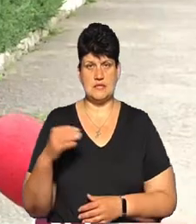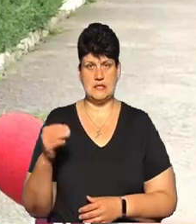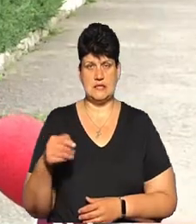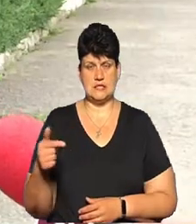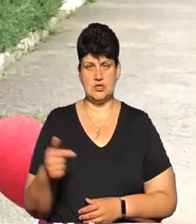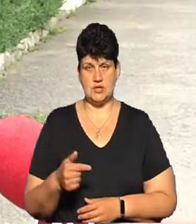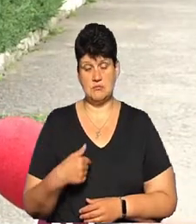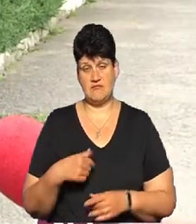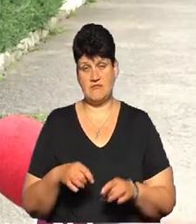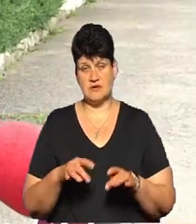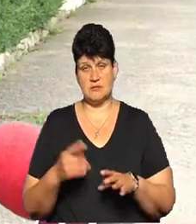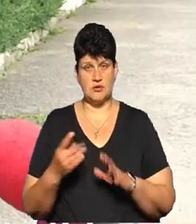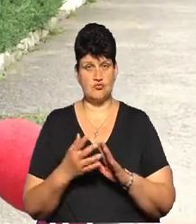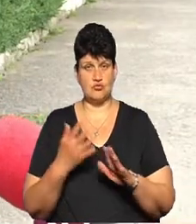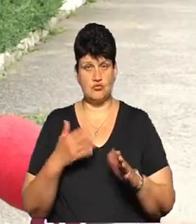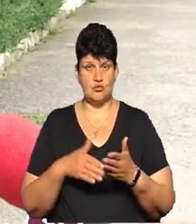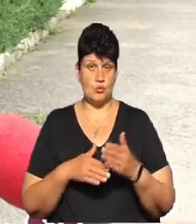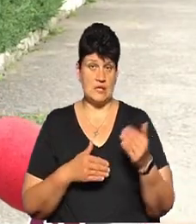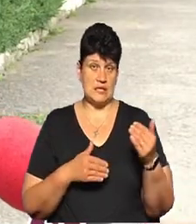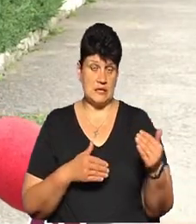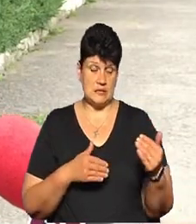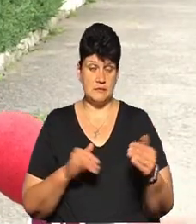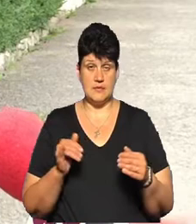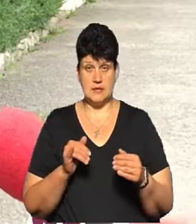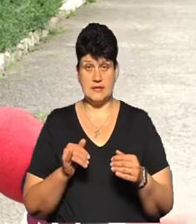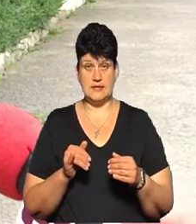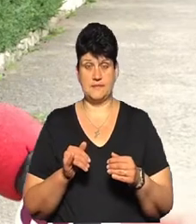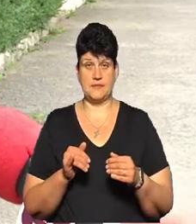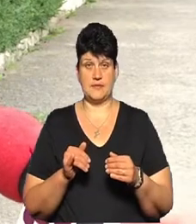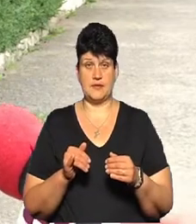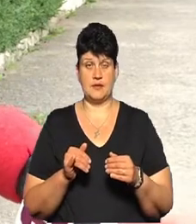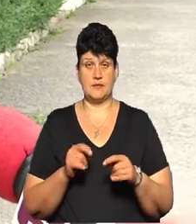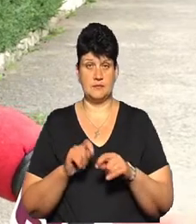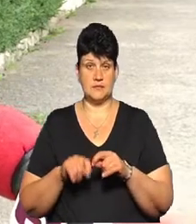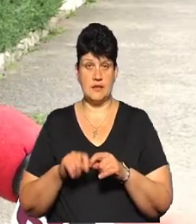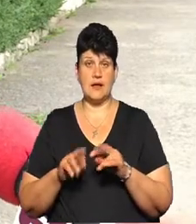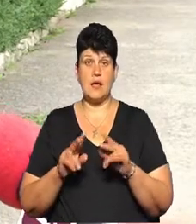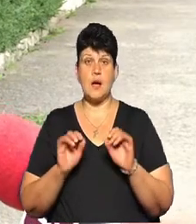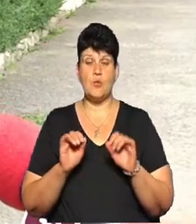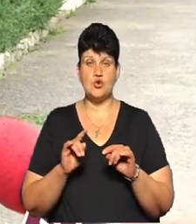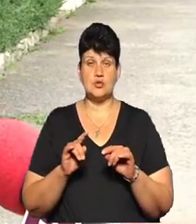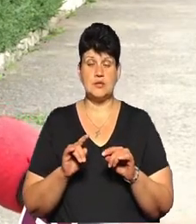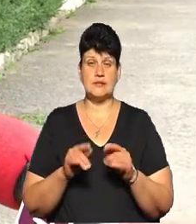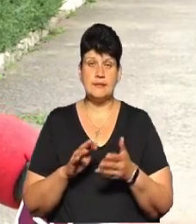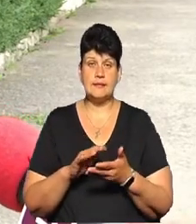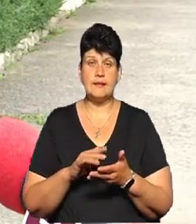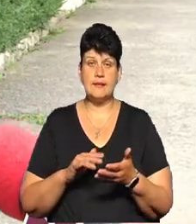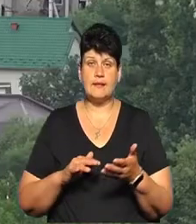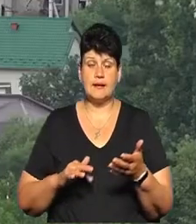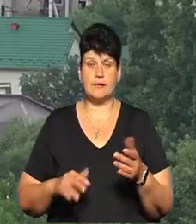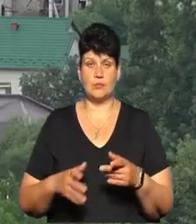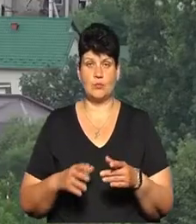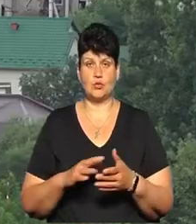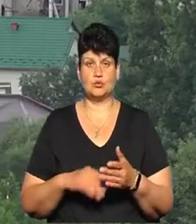вирішили першочергово допомогти їм, власне, затестити, як можна буде далі продовжувати